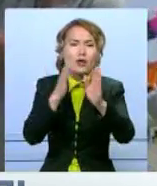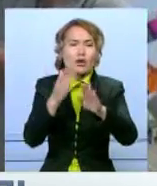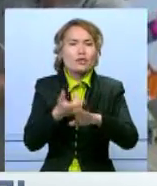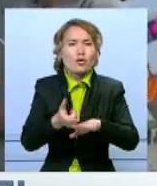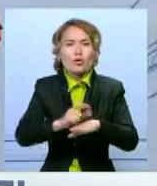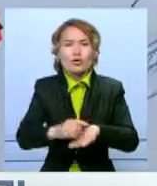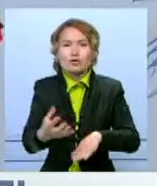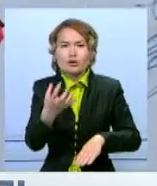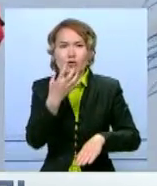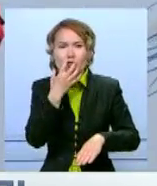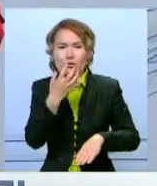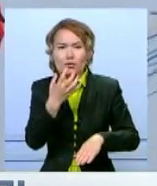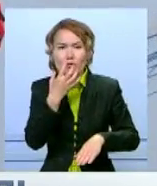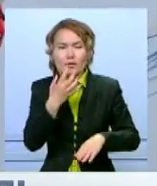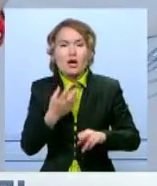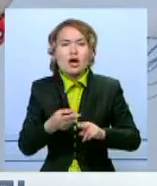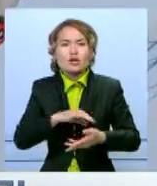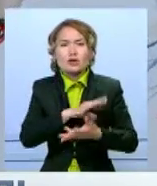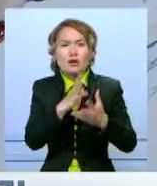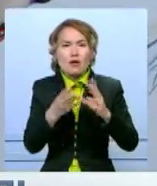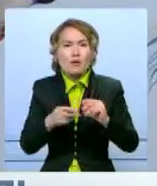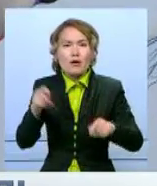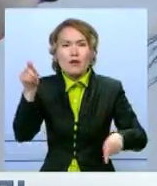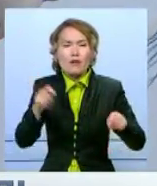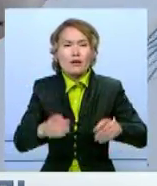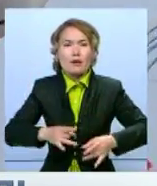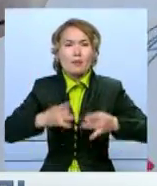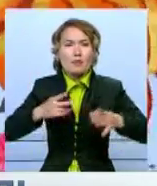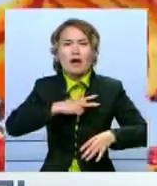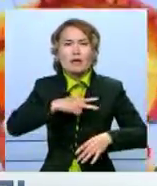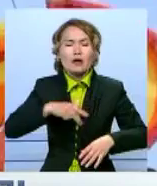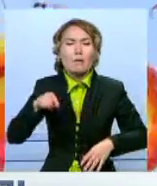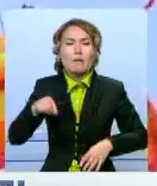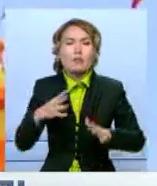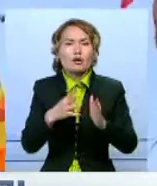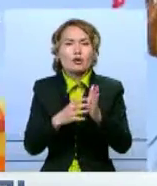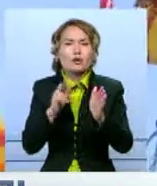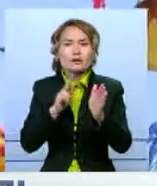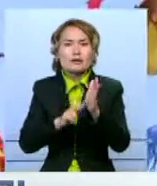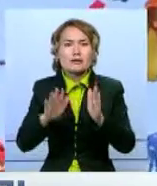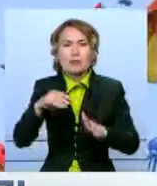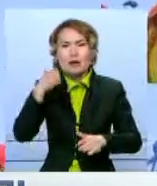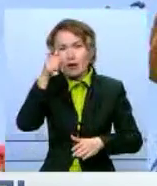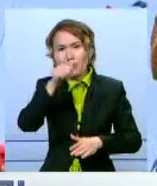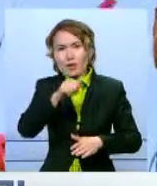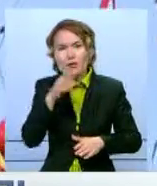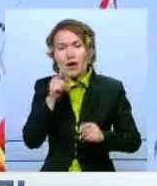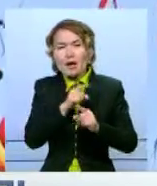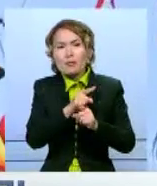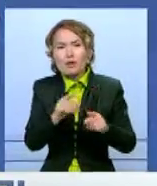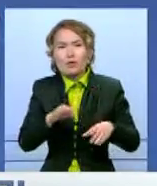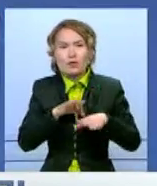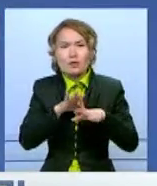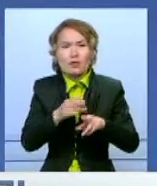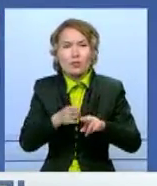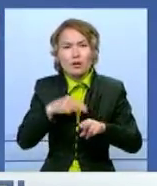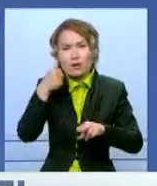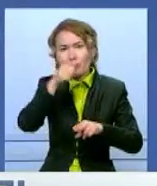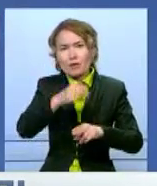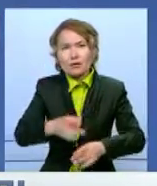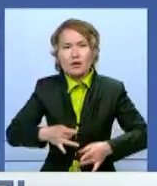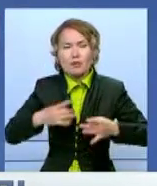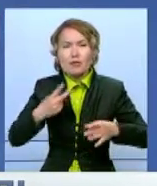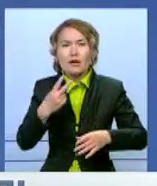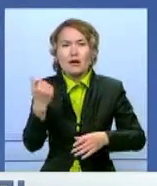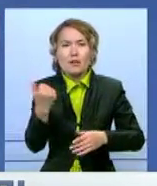фестиваль өткізуге өте қолайлы екенін айтады. Жалпы фестиваль Данияда 1985 жылдан бері өткізіліп келеді. Биылғы шара